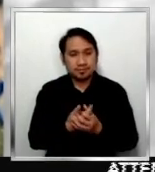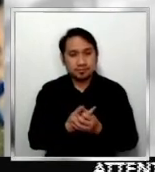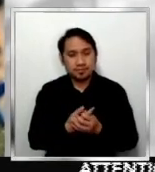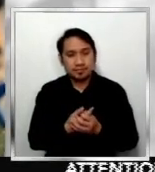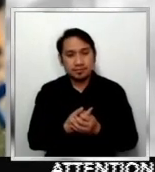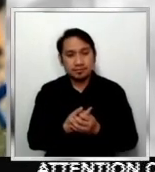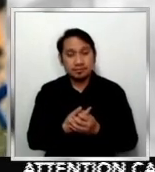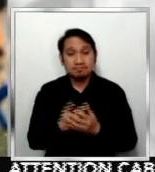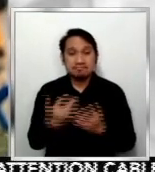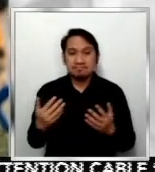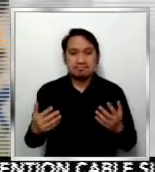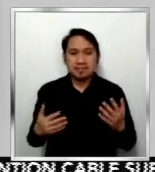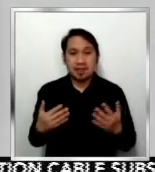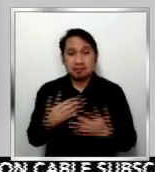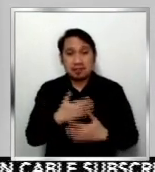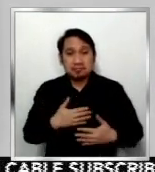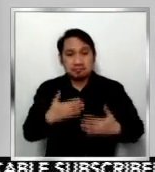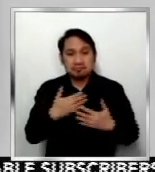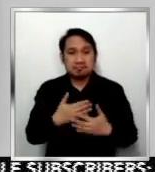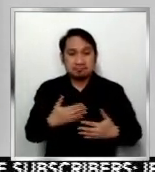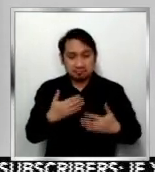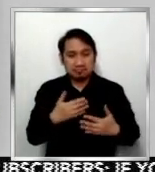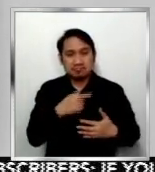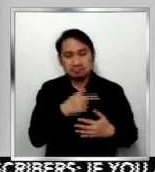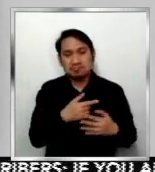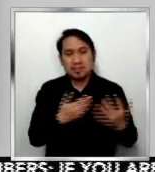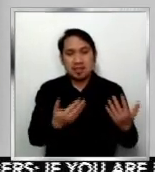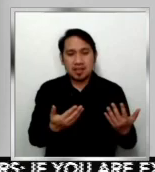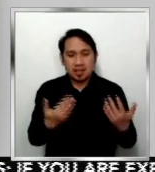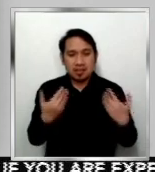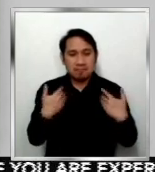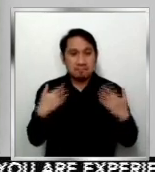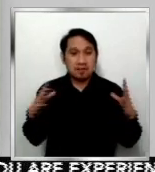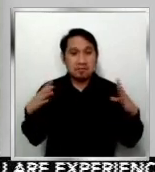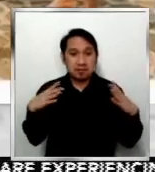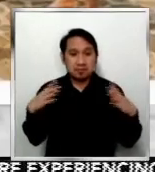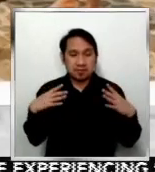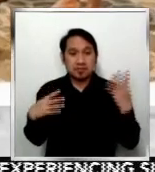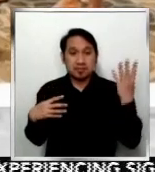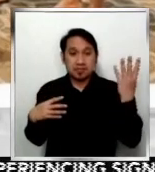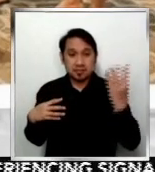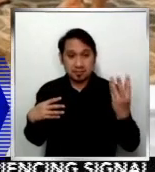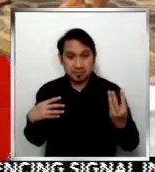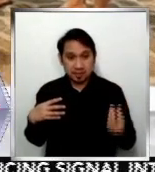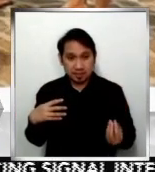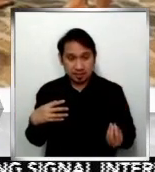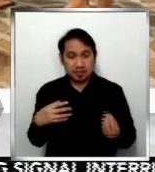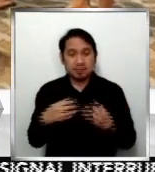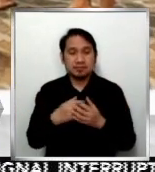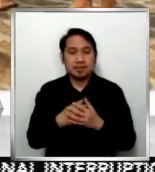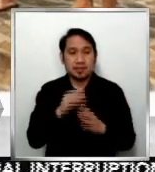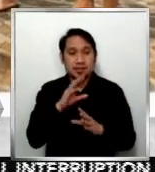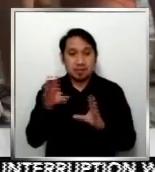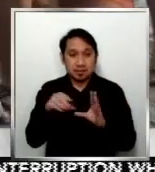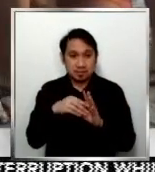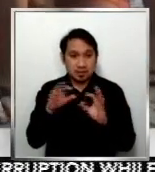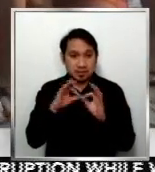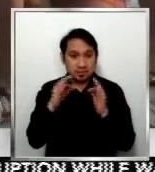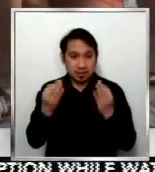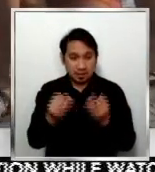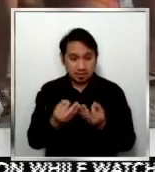Nag-enjoy si kapuso millennial it girl Gabbi Garcia sa kanyang bakasyon sa Batangas kamakailan. Kasama ang pamilya at malalapit na